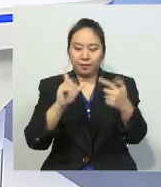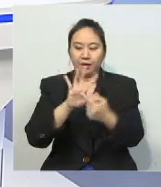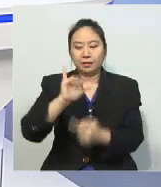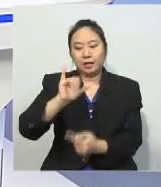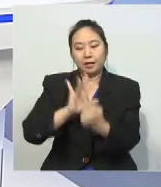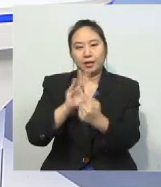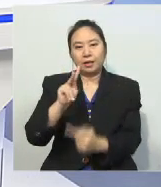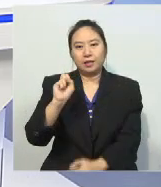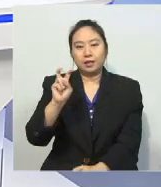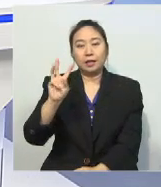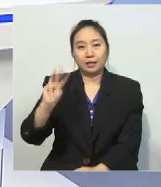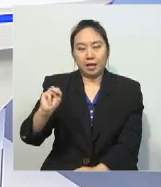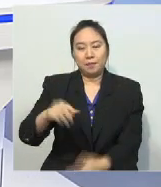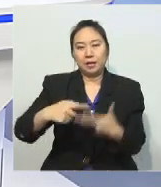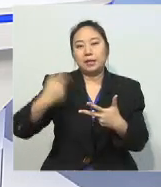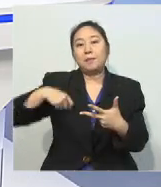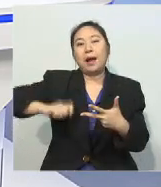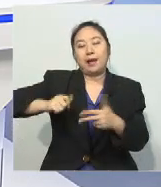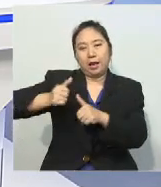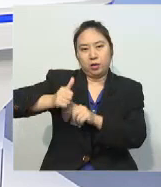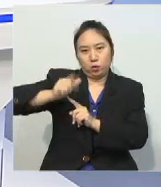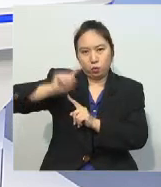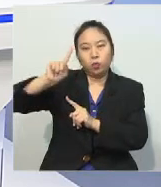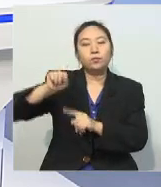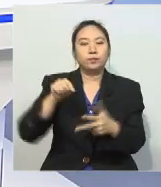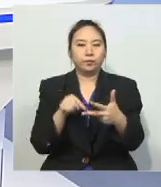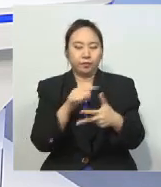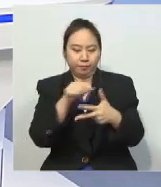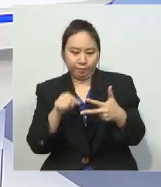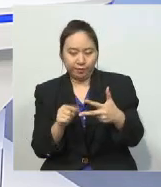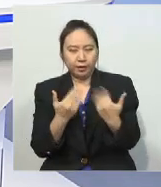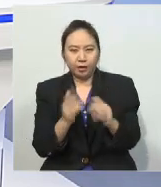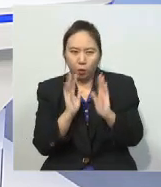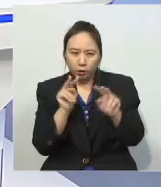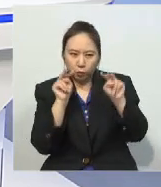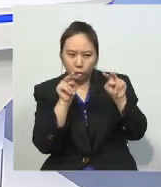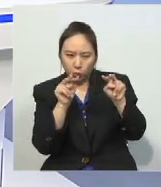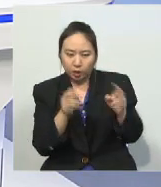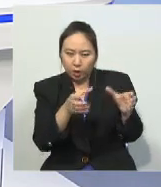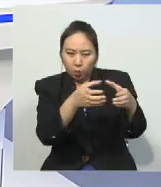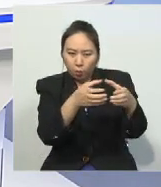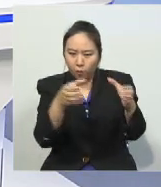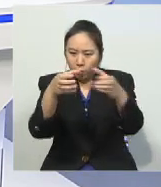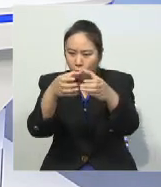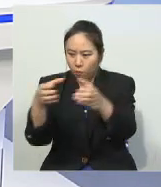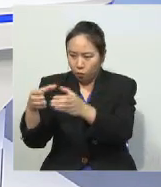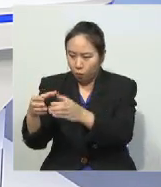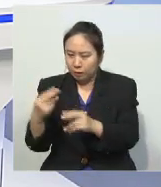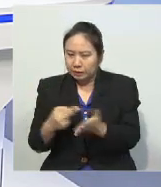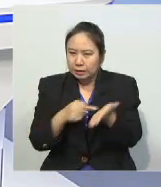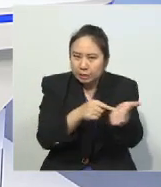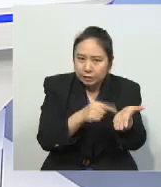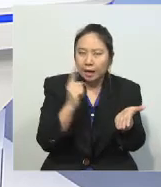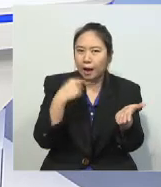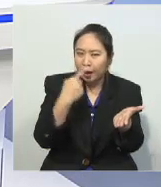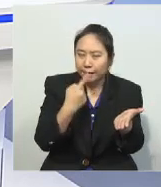มนิติสิรินะครับซึ่งท่านเป็นอดีตอัยการสูงสุดนี่คือคร่าวๆที่หลายๆคนจับตามองว่าไอ้แต่ละพรรคโดยเฉพาะพรรคใหญ่ๆเนี่ยเขาจะเสนออะไร